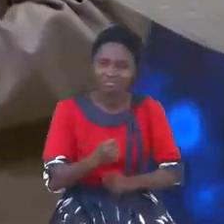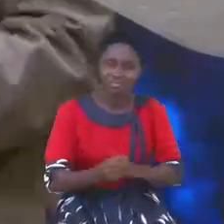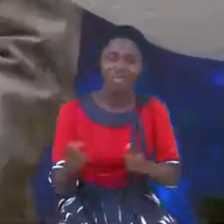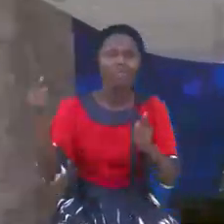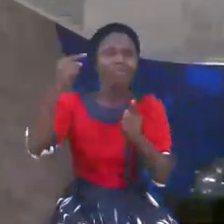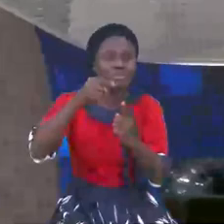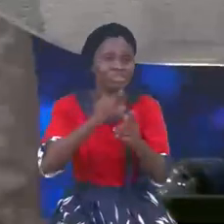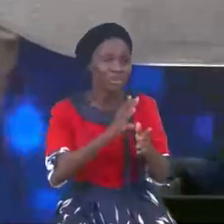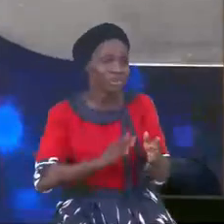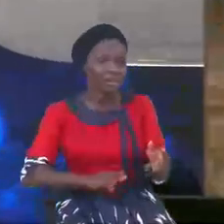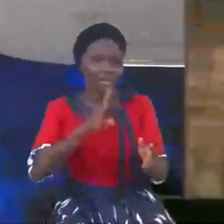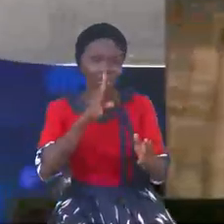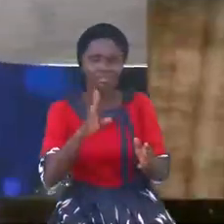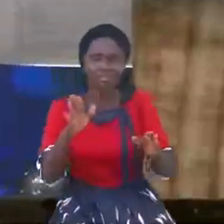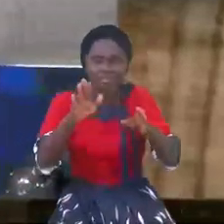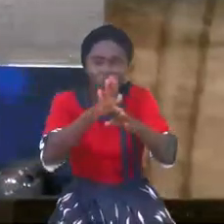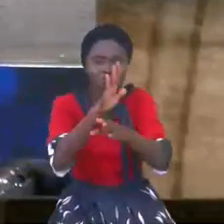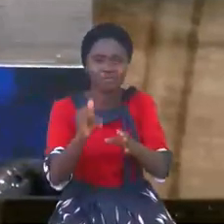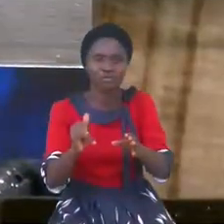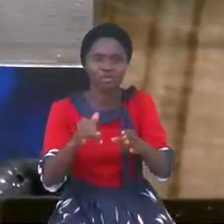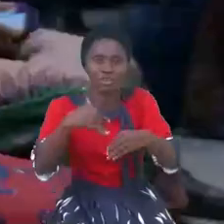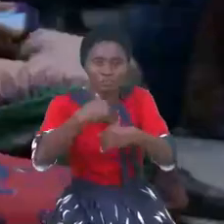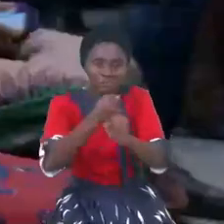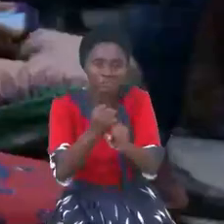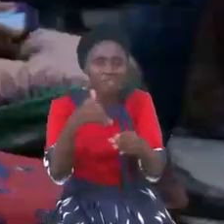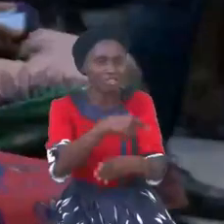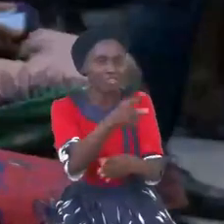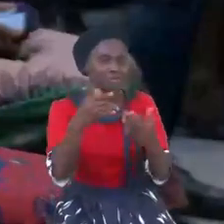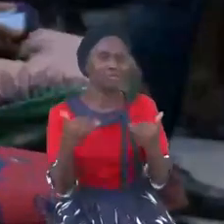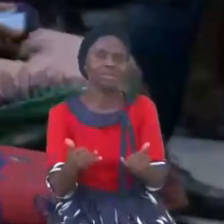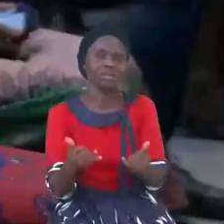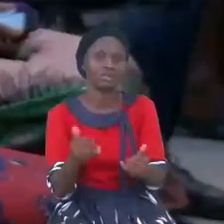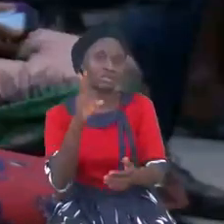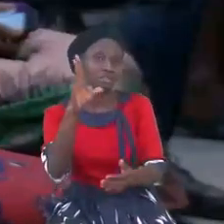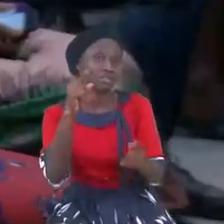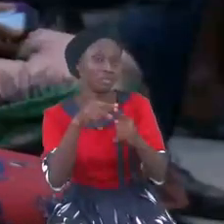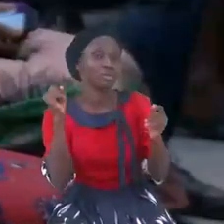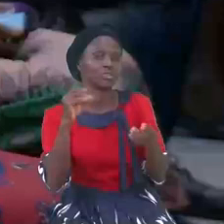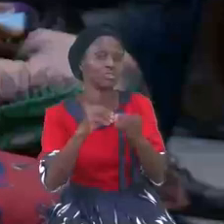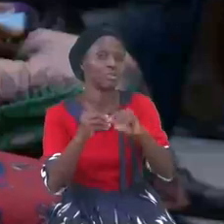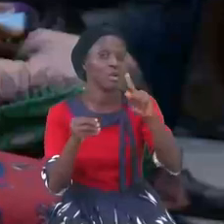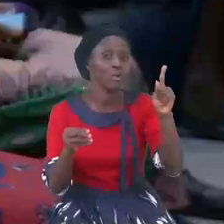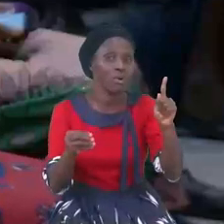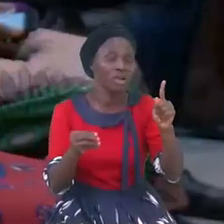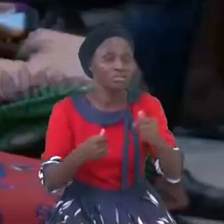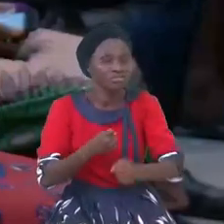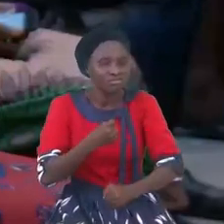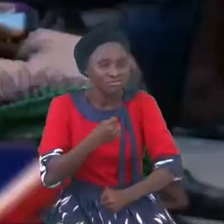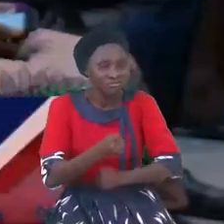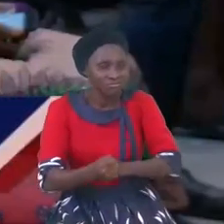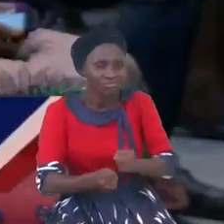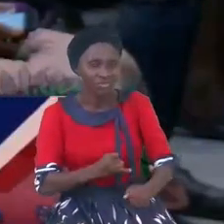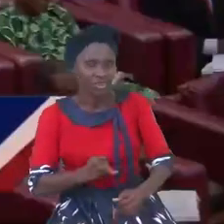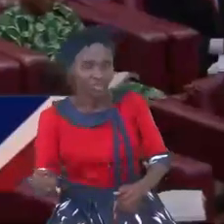que Christ soit formé en vous. Nous allons voir trois sous-termes ici. Œuvrez jusqu'à ce que les disciples soient